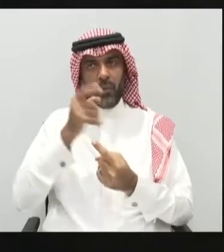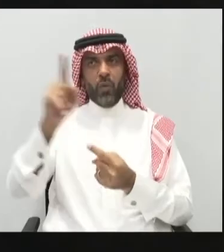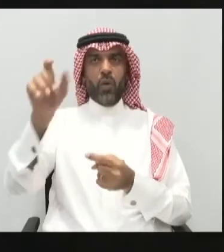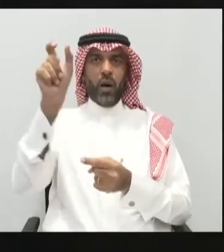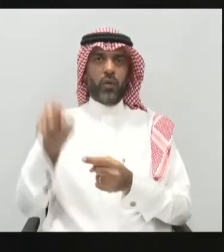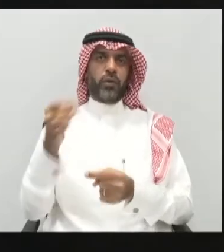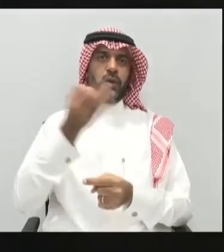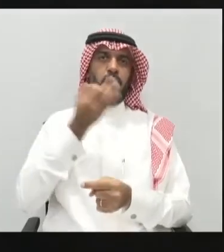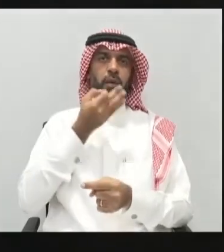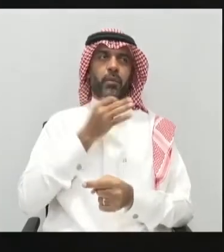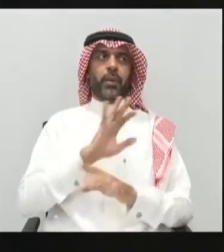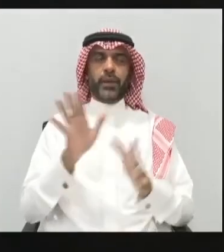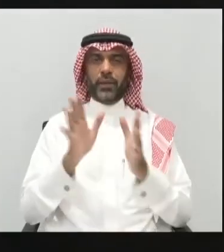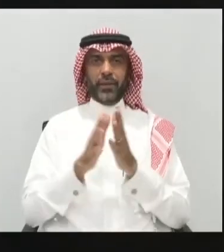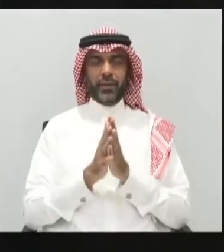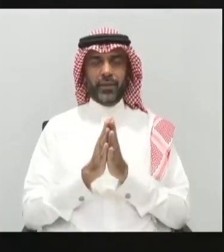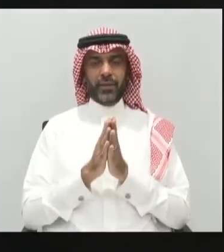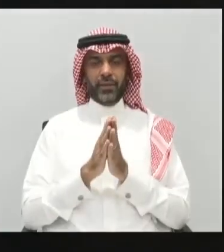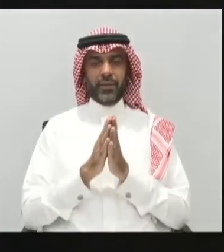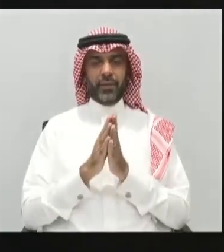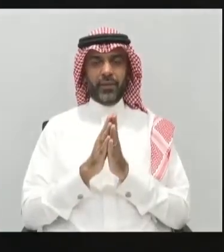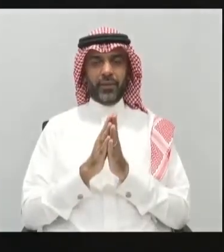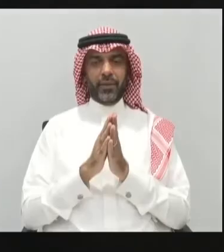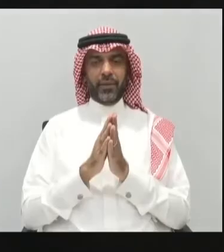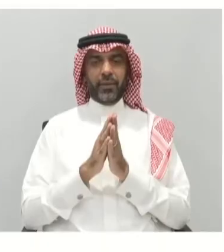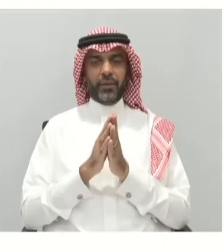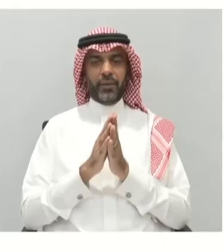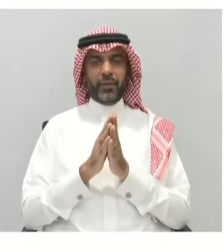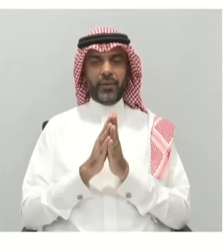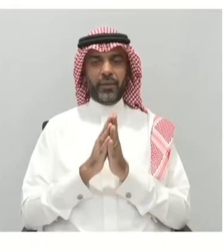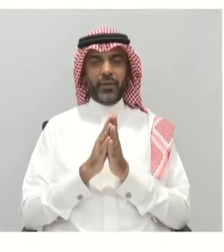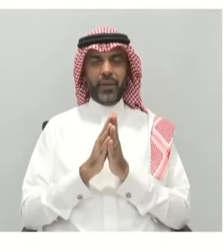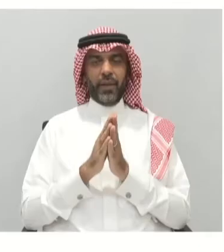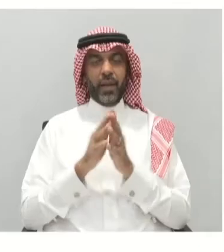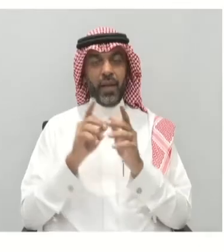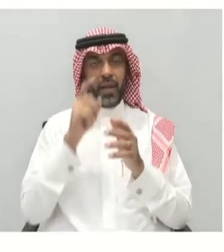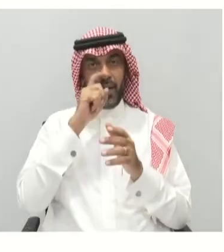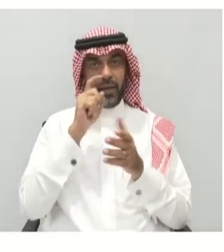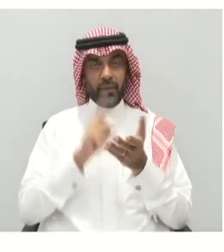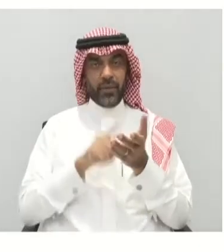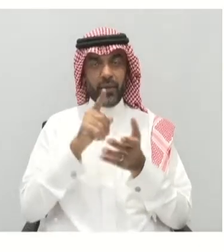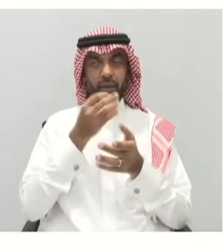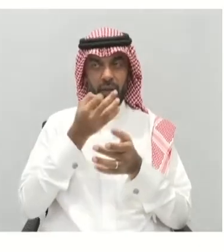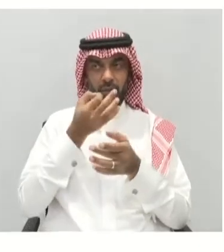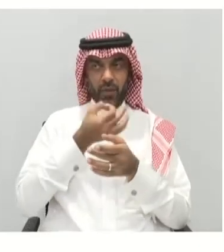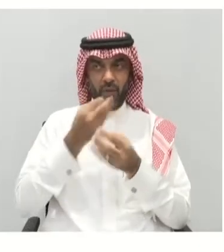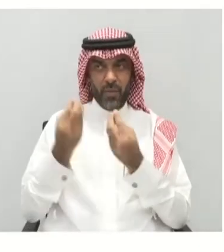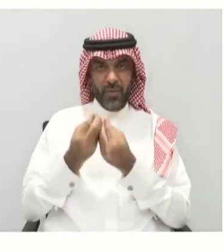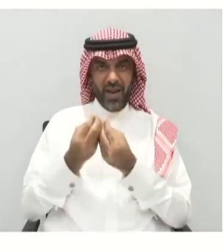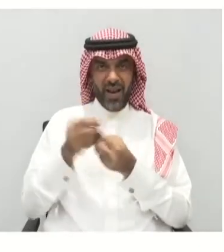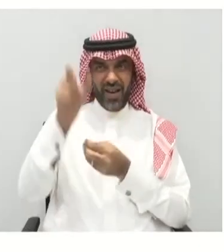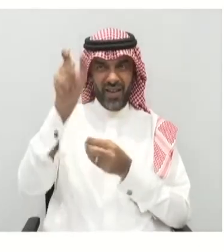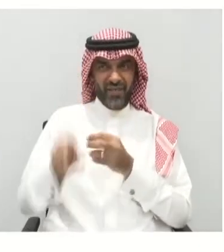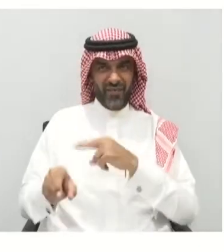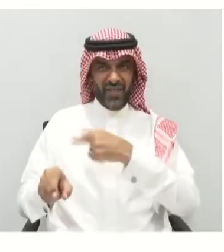الحجاج وليس الجدل طيب المحاوره يجب علي ان اتحاور مع احد افراد مجموعتي انا